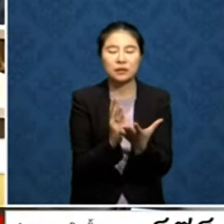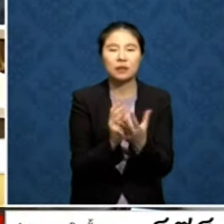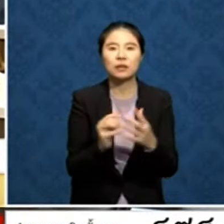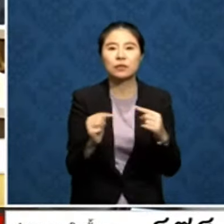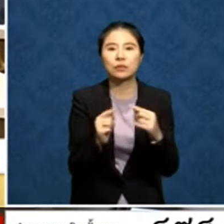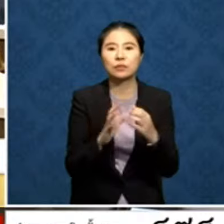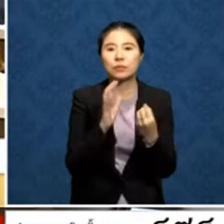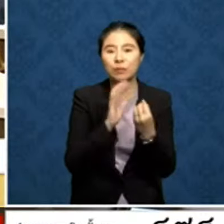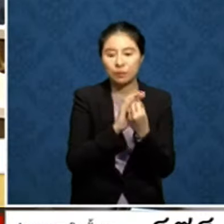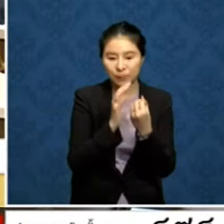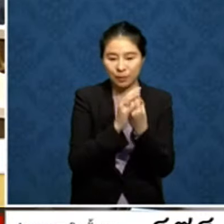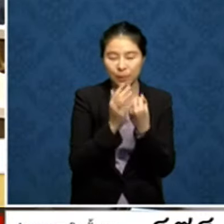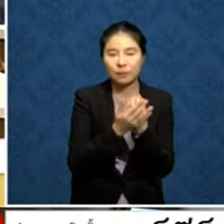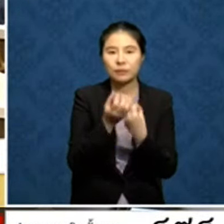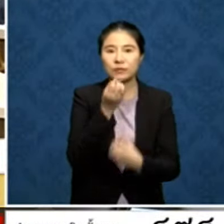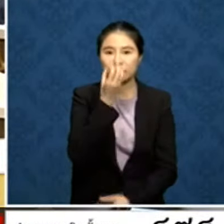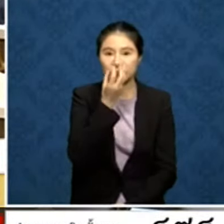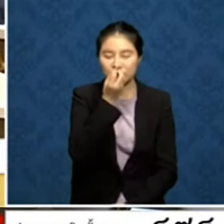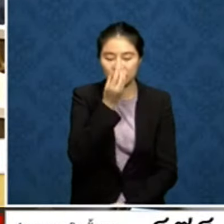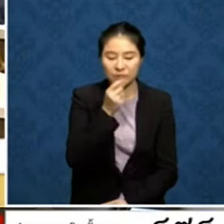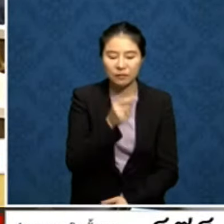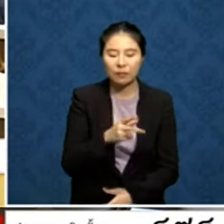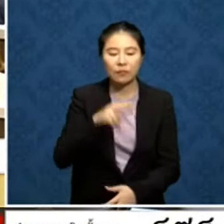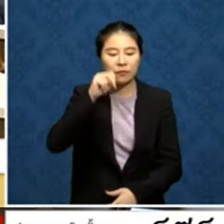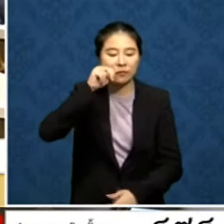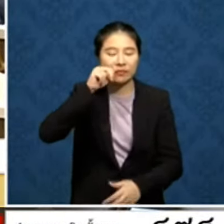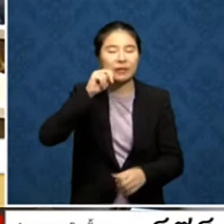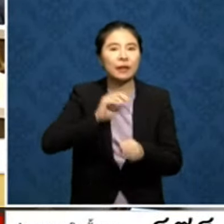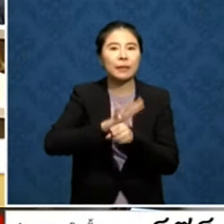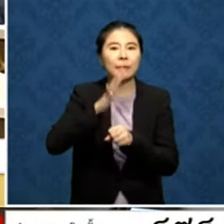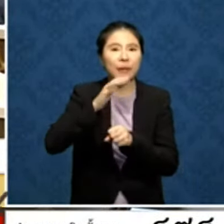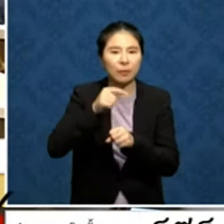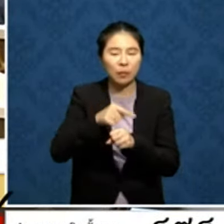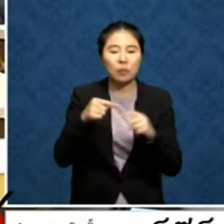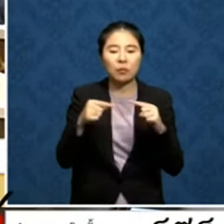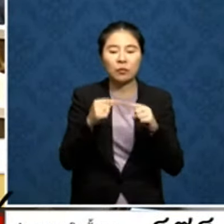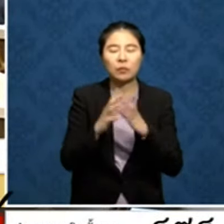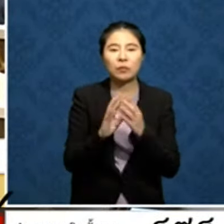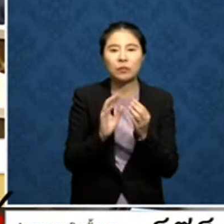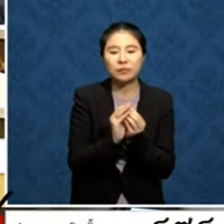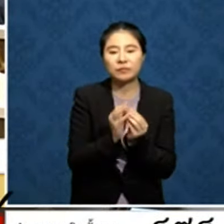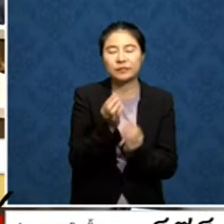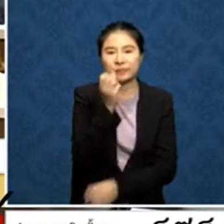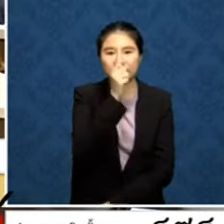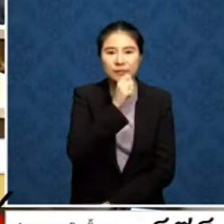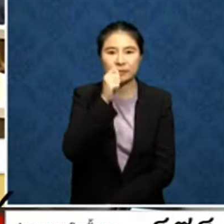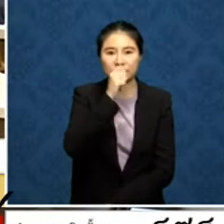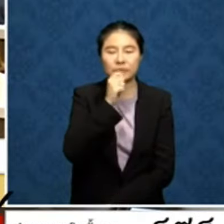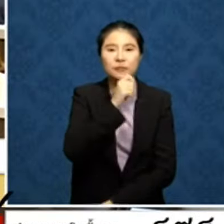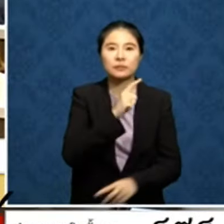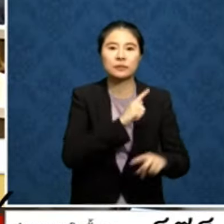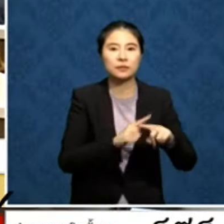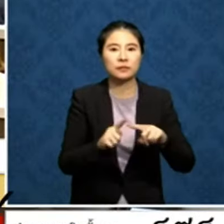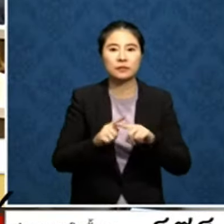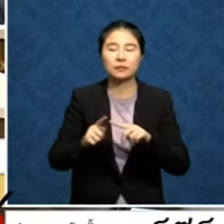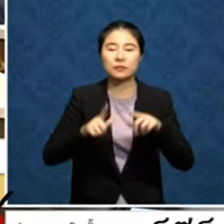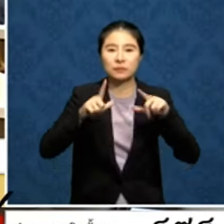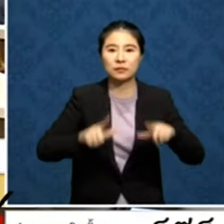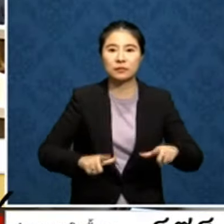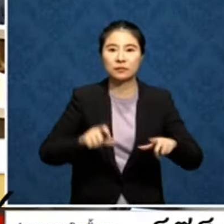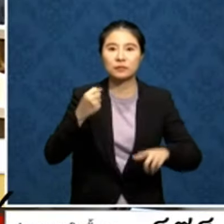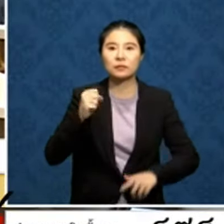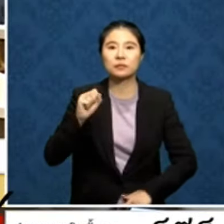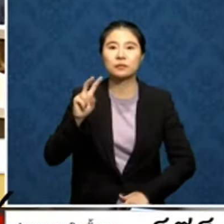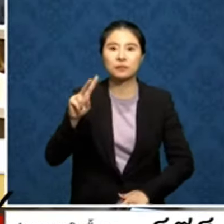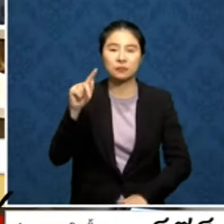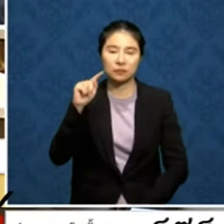ผลไม้หรือไม้ดอกที่ลดลงไปถึง 99%ไม่ว่าจะเป็นธัญพืชหรือพืชอาหารที่ลดไปถึง 12%ในช่วงเวลาของ